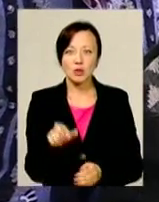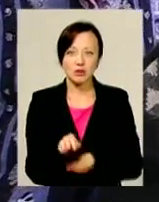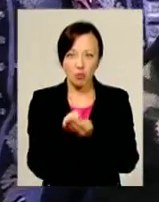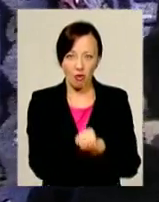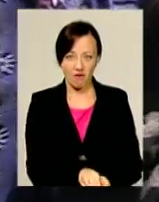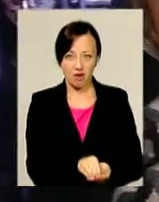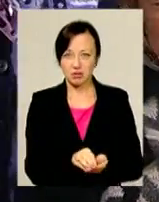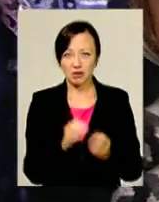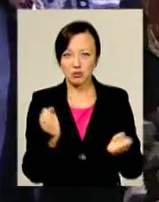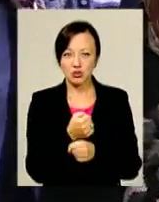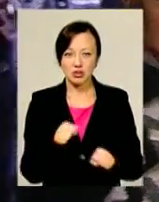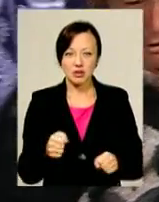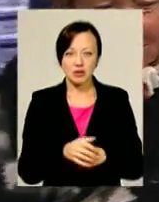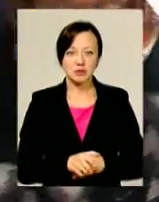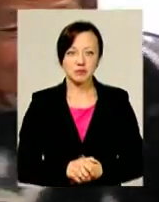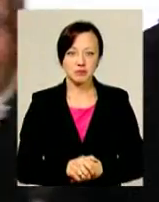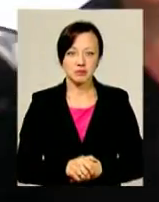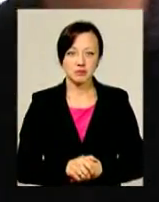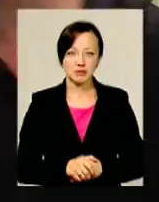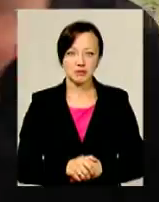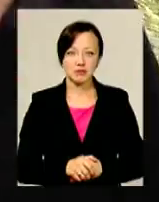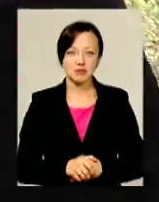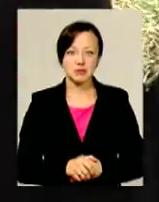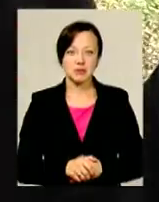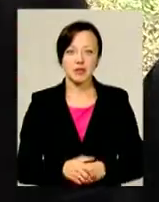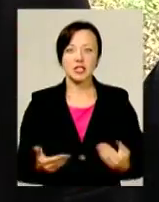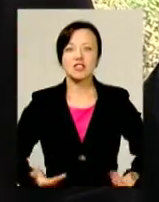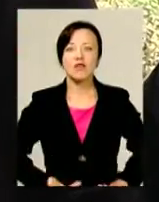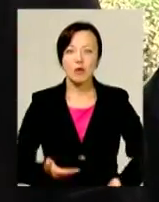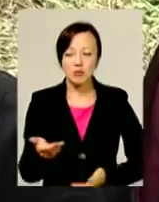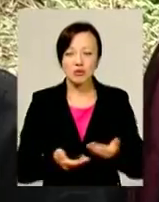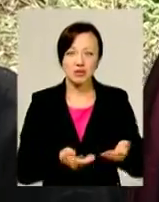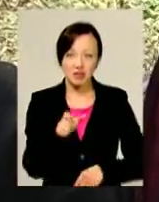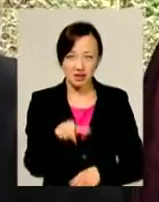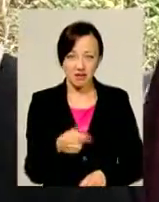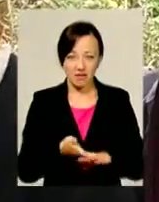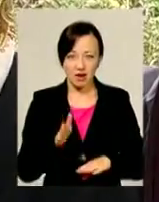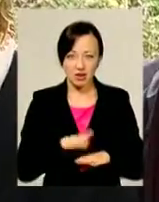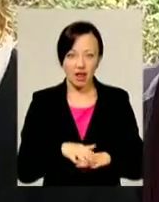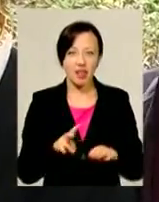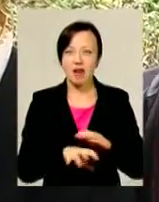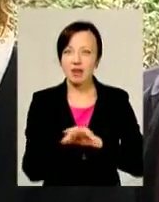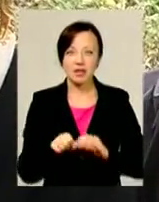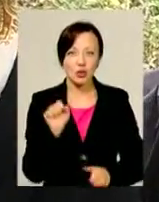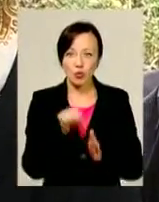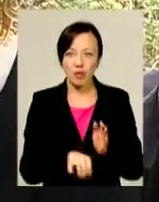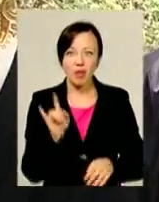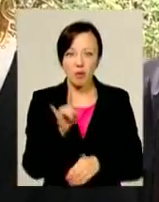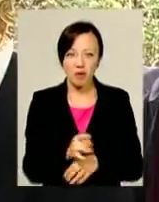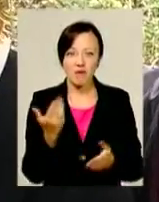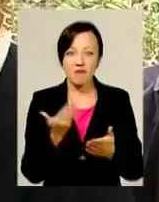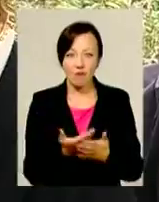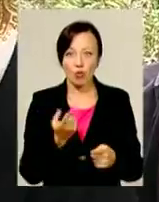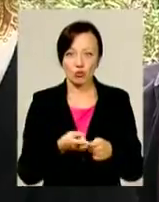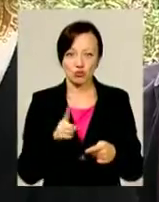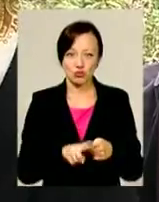вивезти. Своїм ходом дійти. Тут ногами, в живому ногами перейти, або камінь. Не вкради, не вбий, не обмане. От